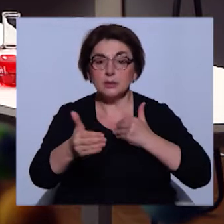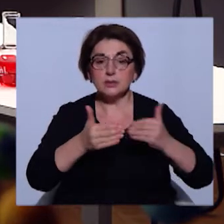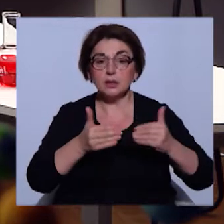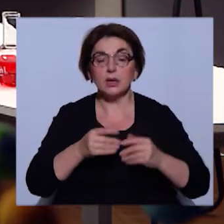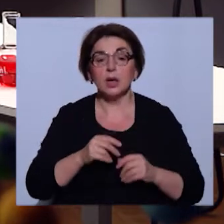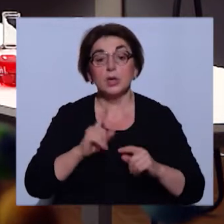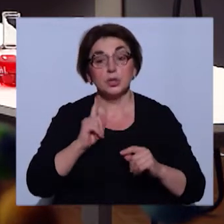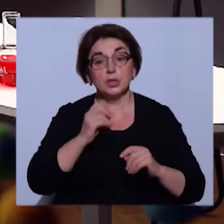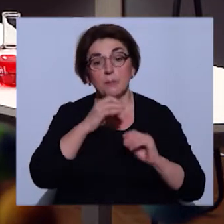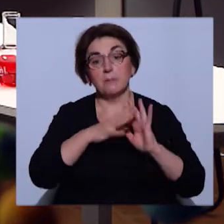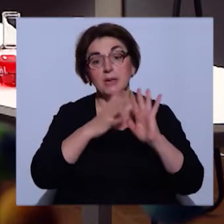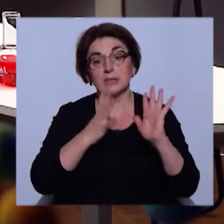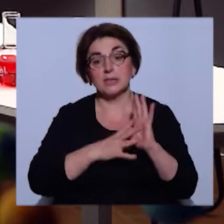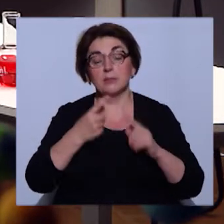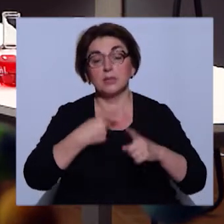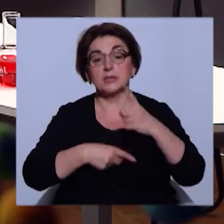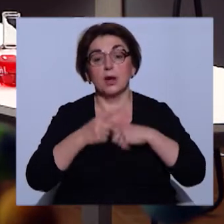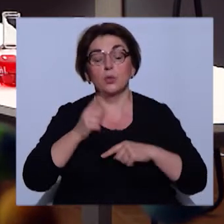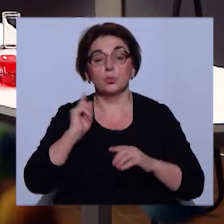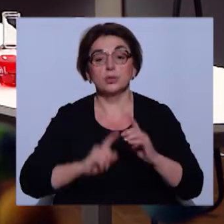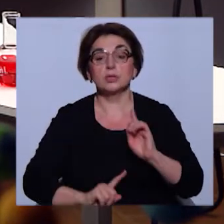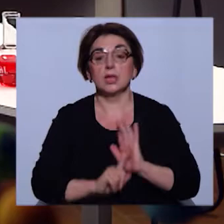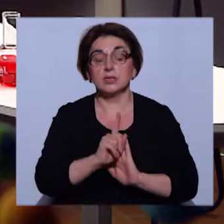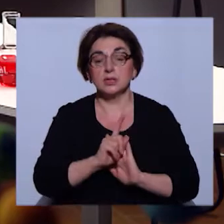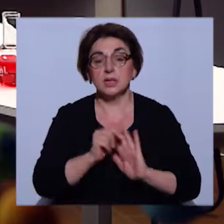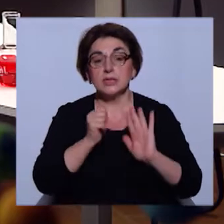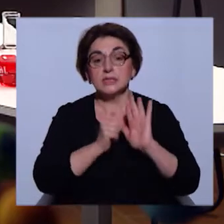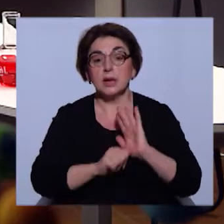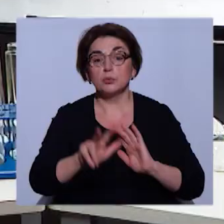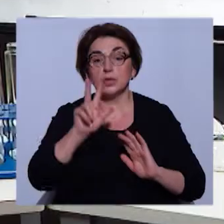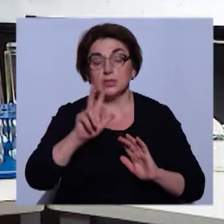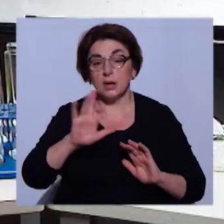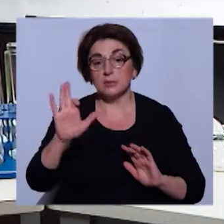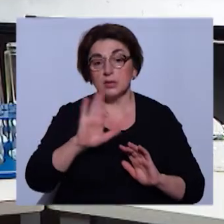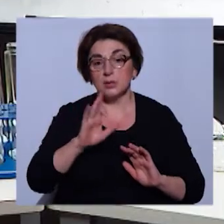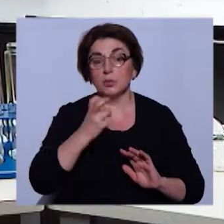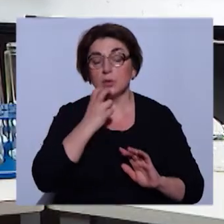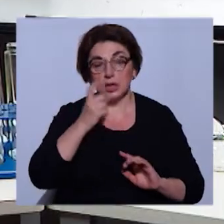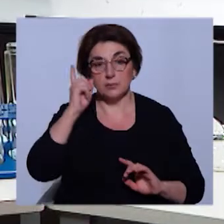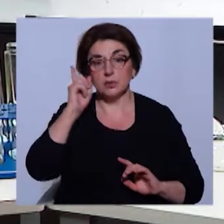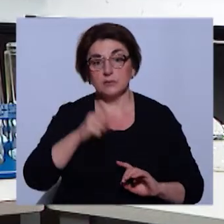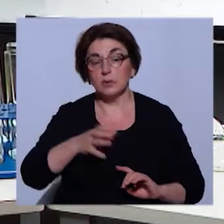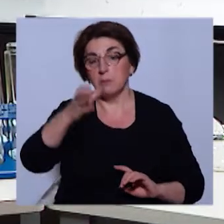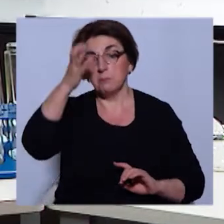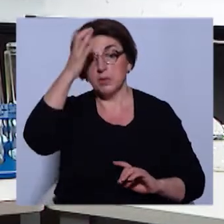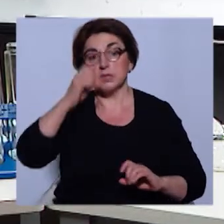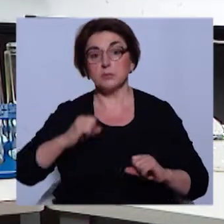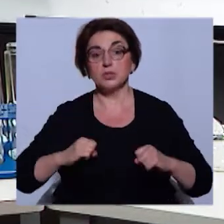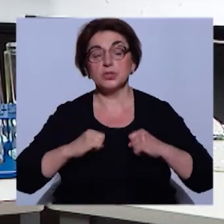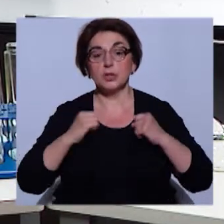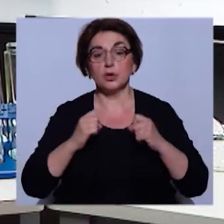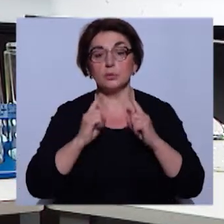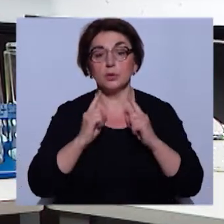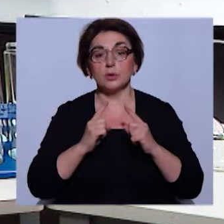კიდევ მე-19 საუკუნის დასაწყისში 63 ქიმიური ელემენტი იყო ცნობილი. მეცნიერები ცდილობდნენ,